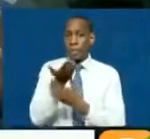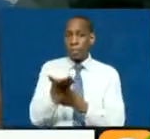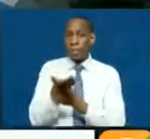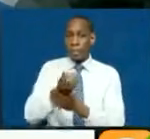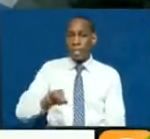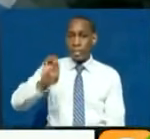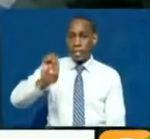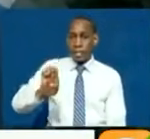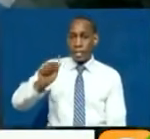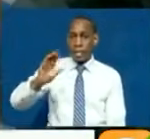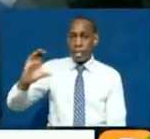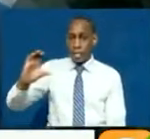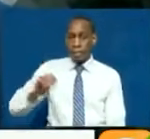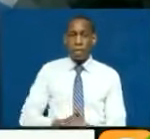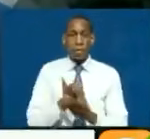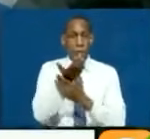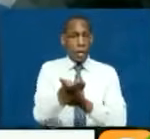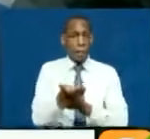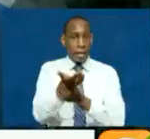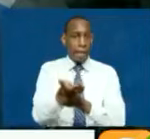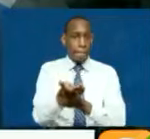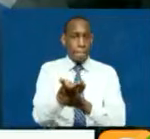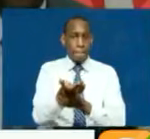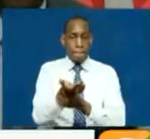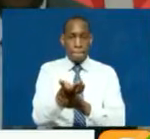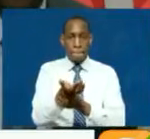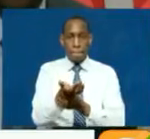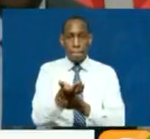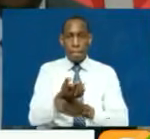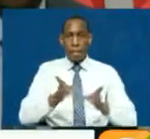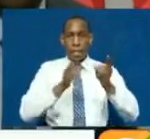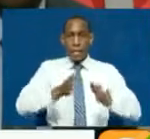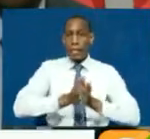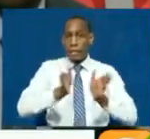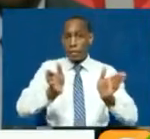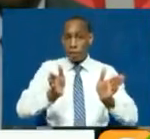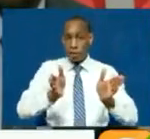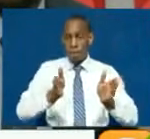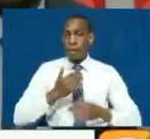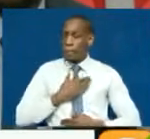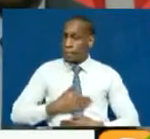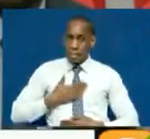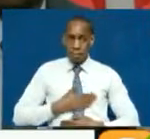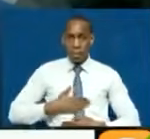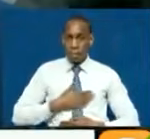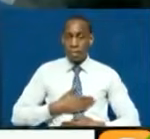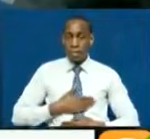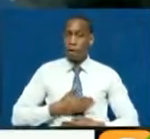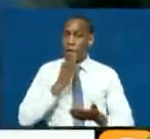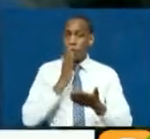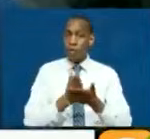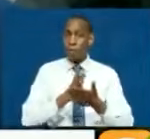with EACC. We are pleading with Barak, the Director General. Please make